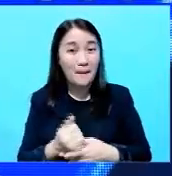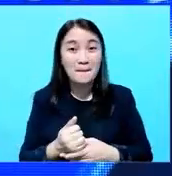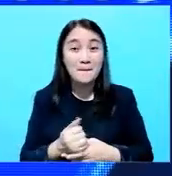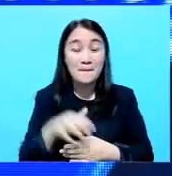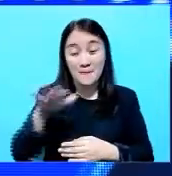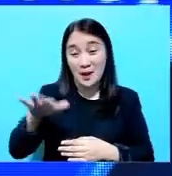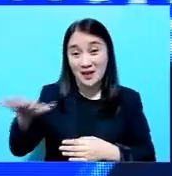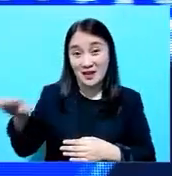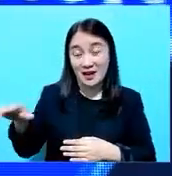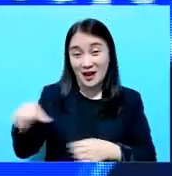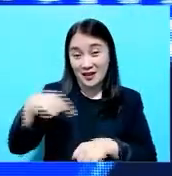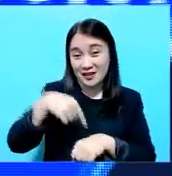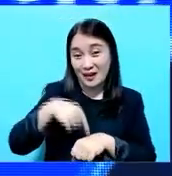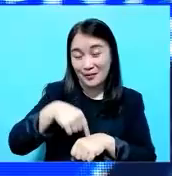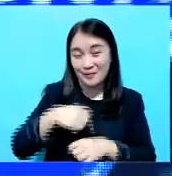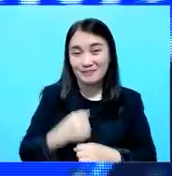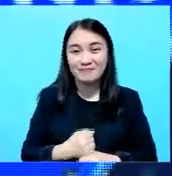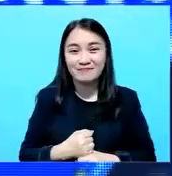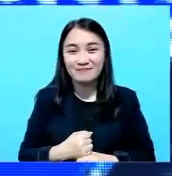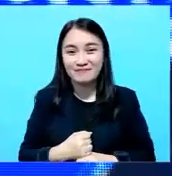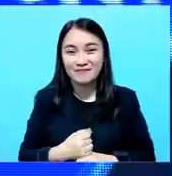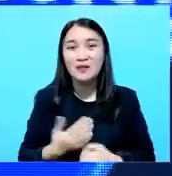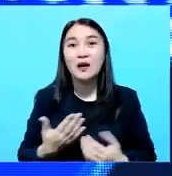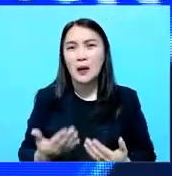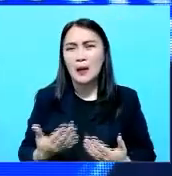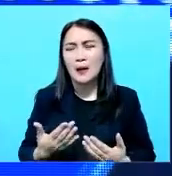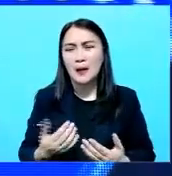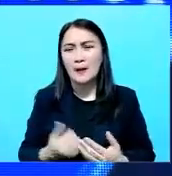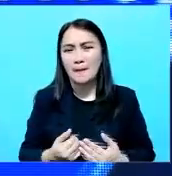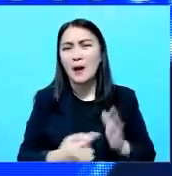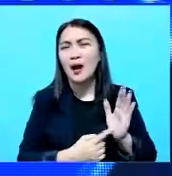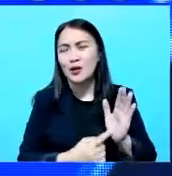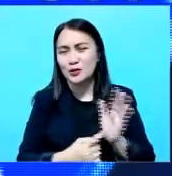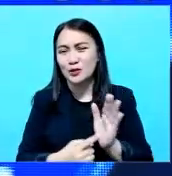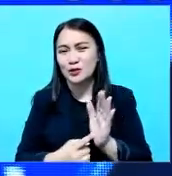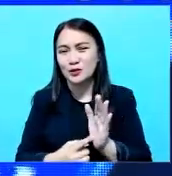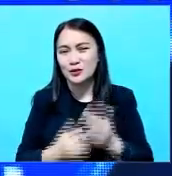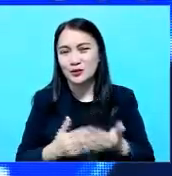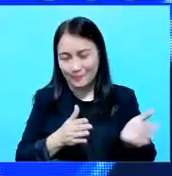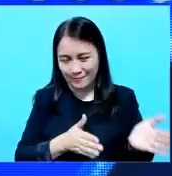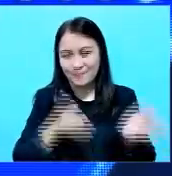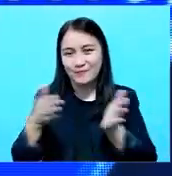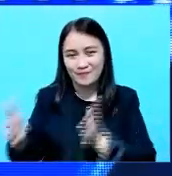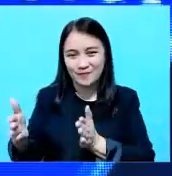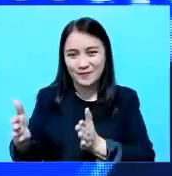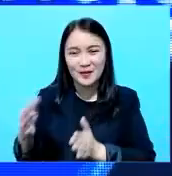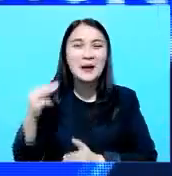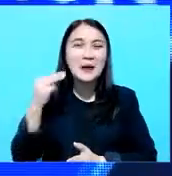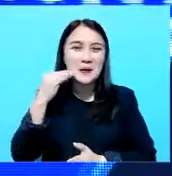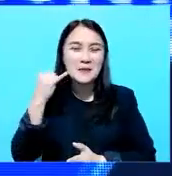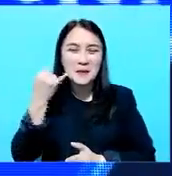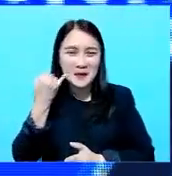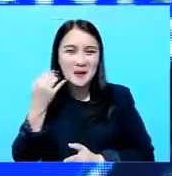ang primetime show, mas iinit pa sa susunod na linggo. Nasa frontline ng balitang yan si MJ Marfori. MJ, ano